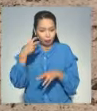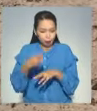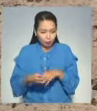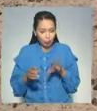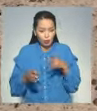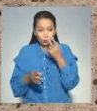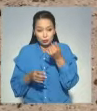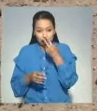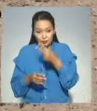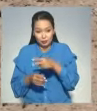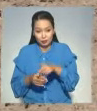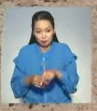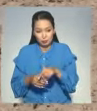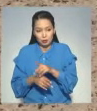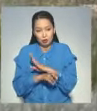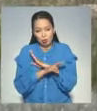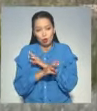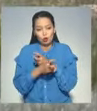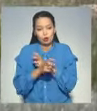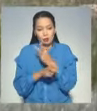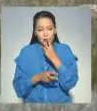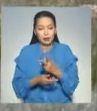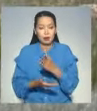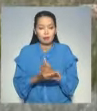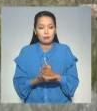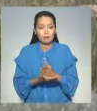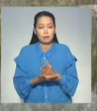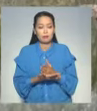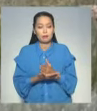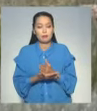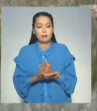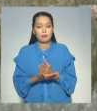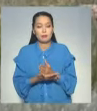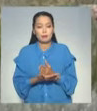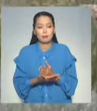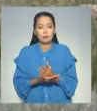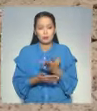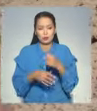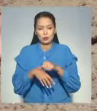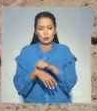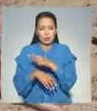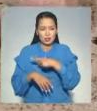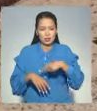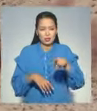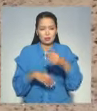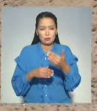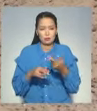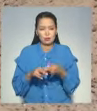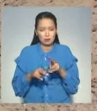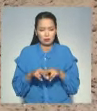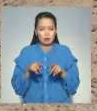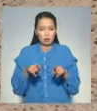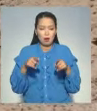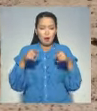тағы бір айналған кезде сүйектерін мына шұңқырлардан тауып отырмыз. Малға жайылым жоқ. Айтқан кезде. Енді мына 500 метр ауылға кеп тіреп тастады. Осы жерде мал жайылып, қой жайылатын